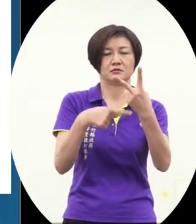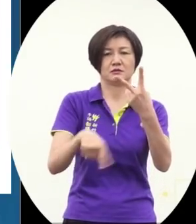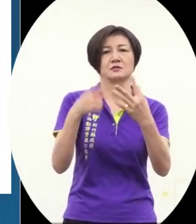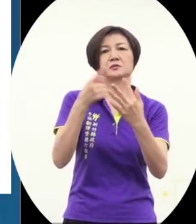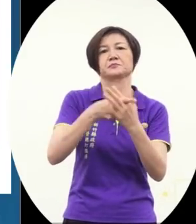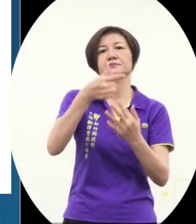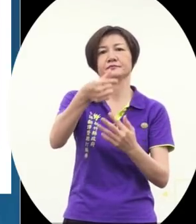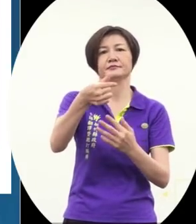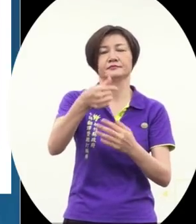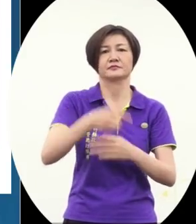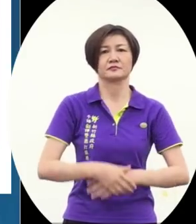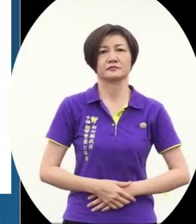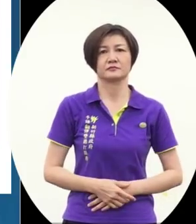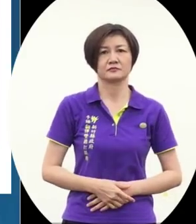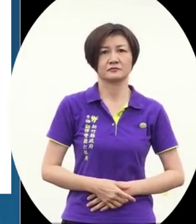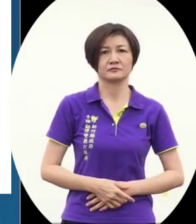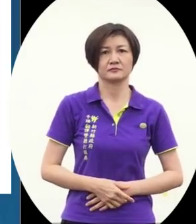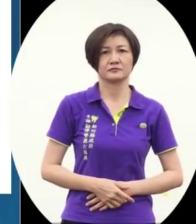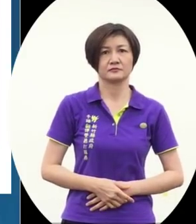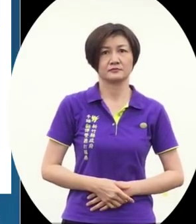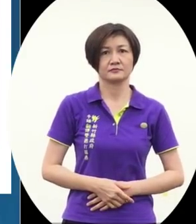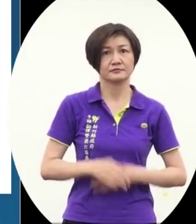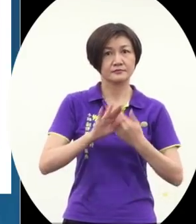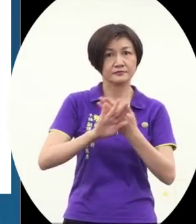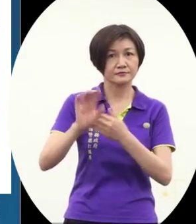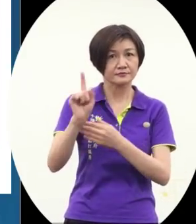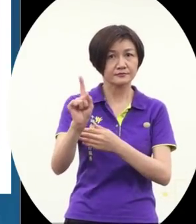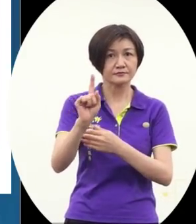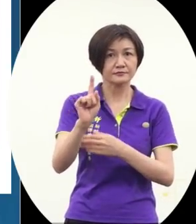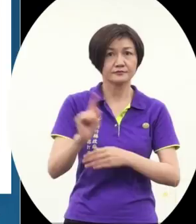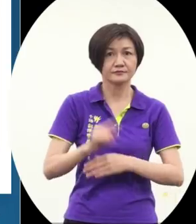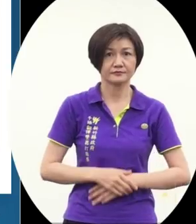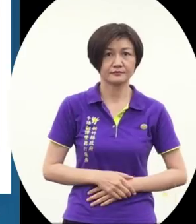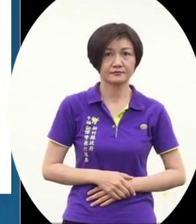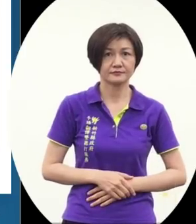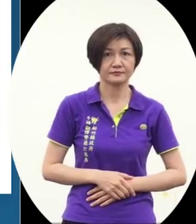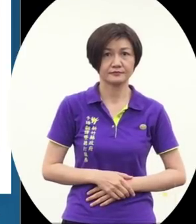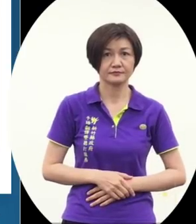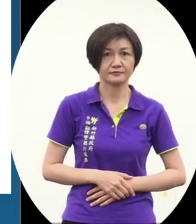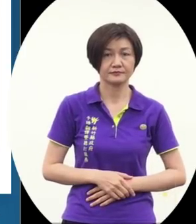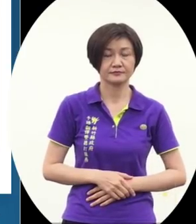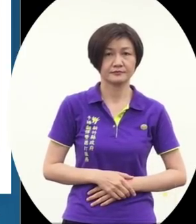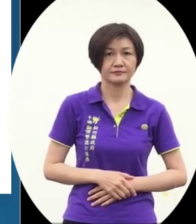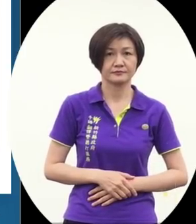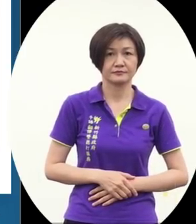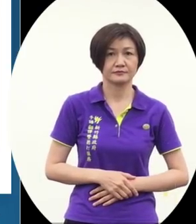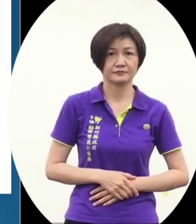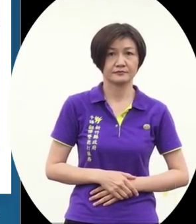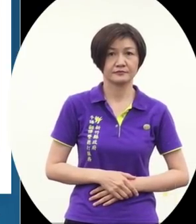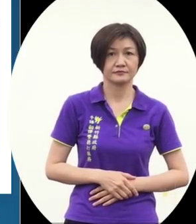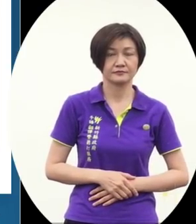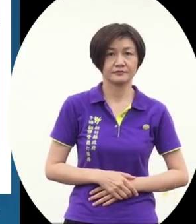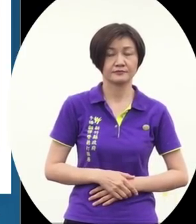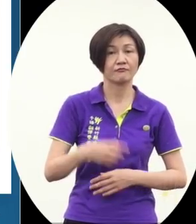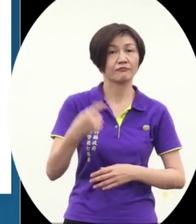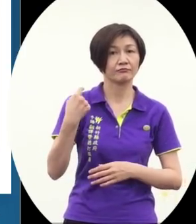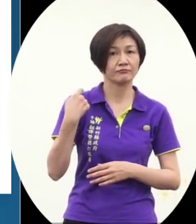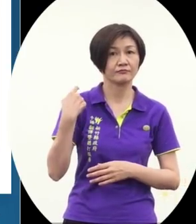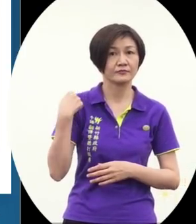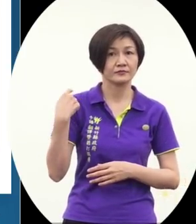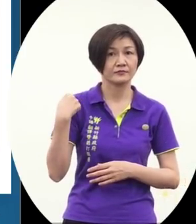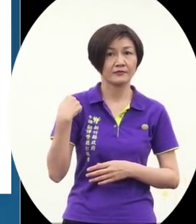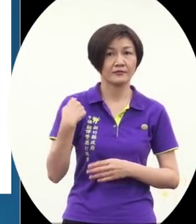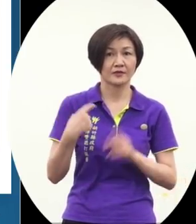确诊。那另外一个是我们可以看到，这昨天这个我们这